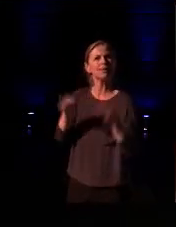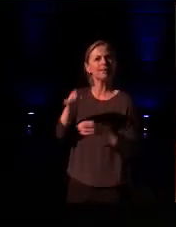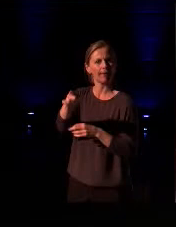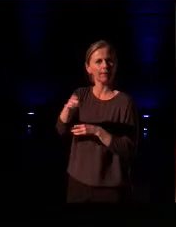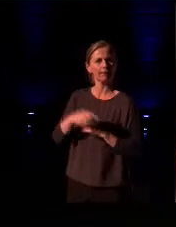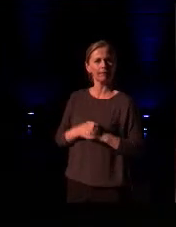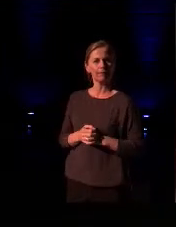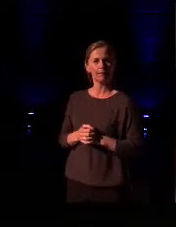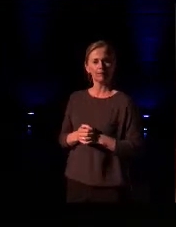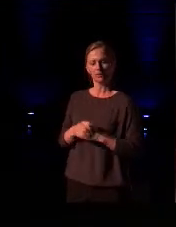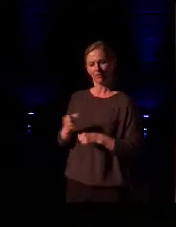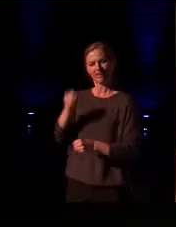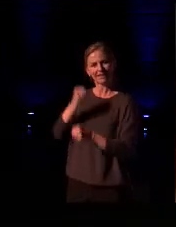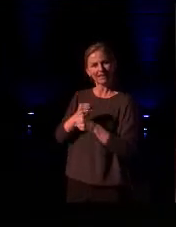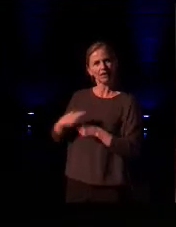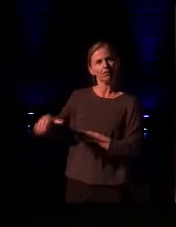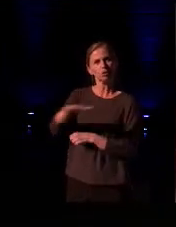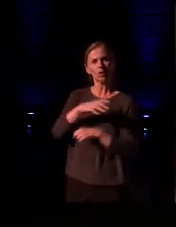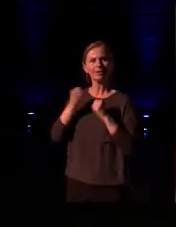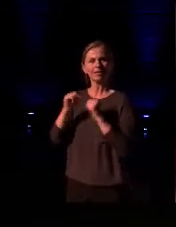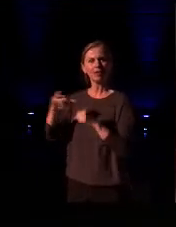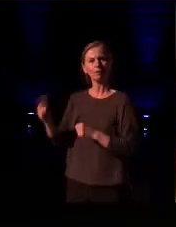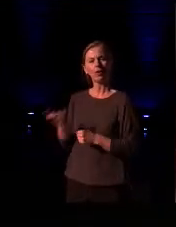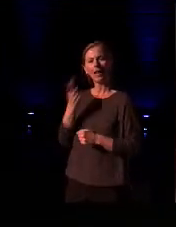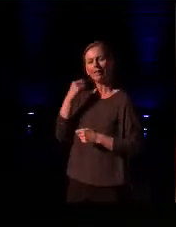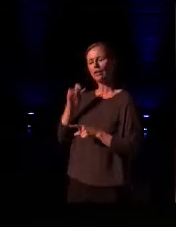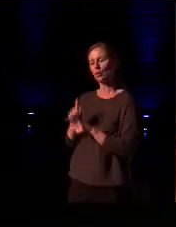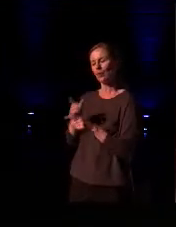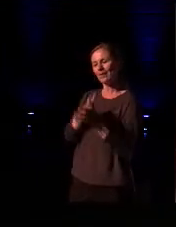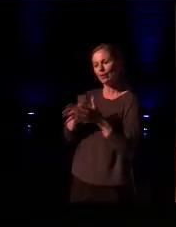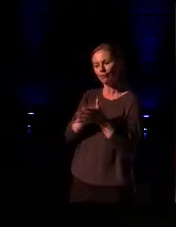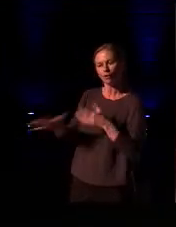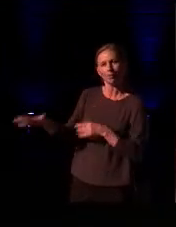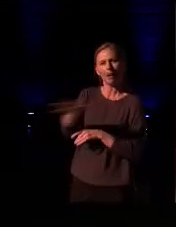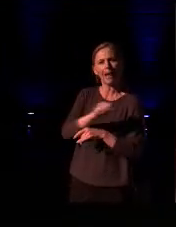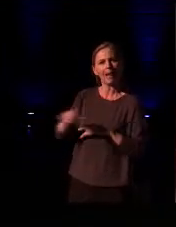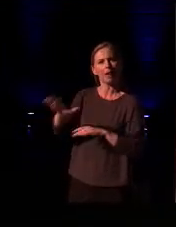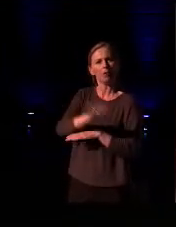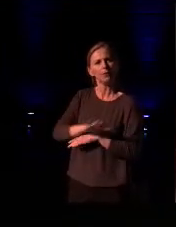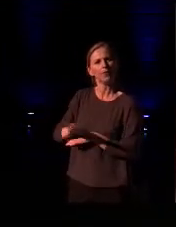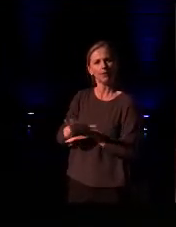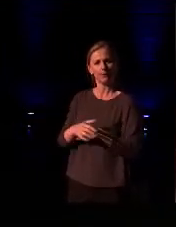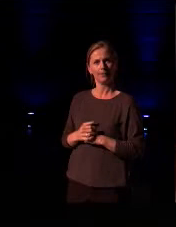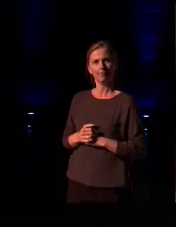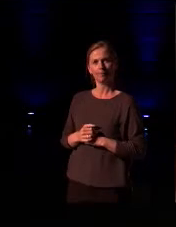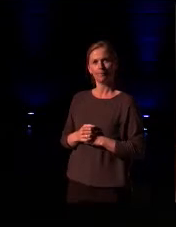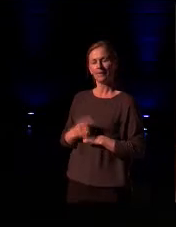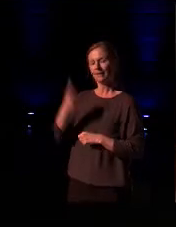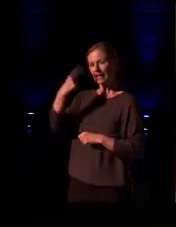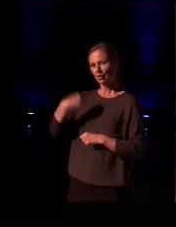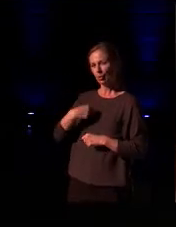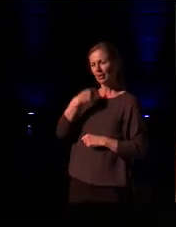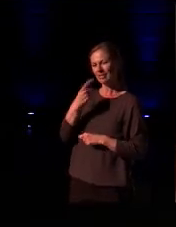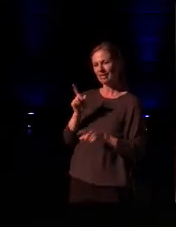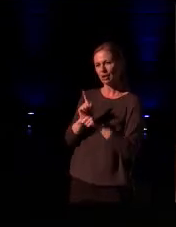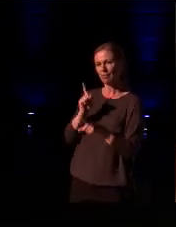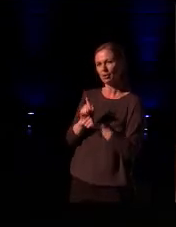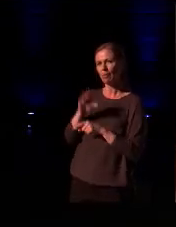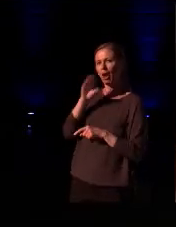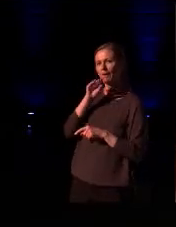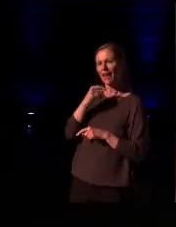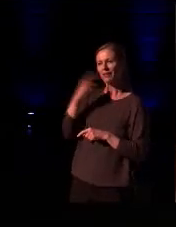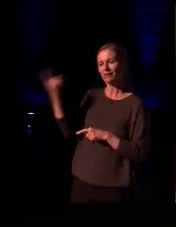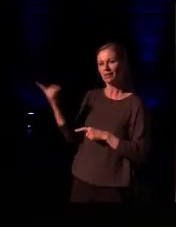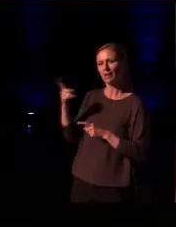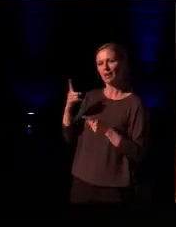og som skal sikre nasjonale tiltak for eldre som kan gjennomføres i hele landet. Og da tror jeg jeg sier som deg, Andreas, at det